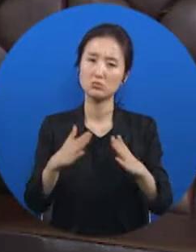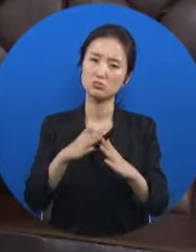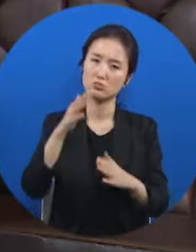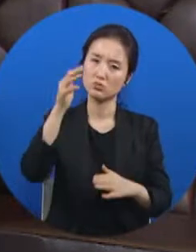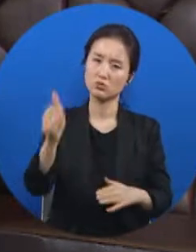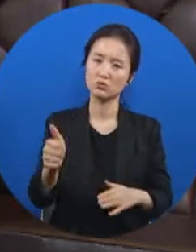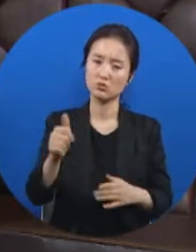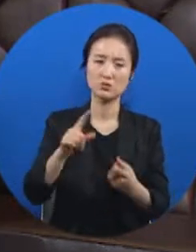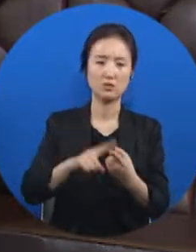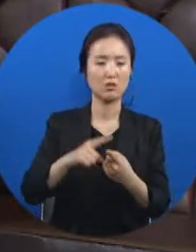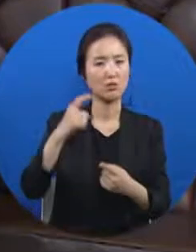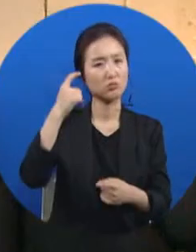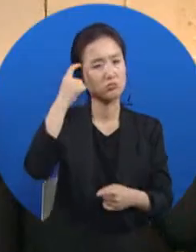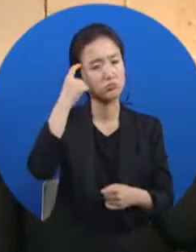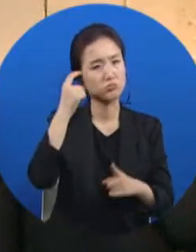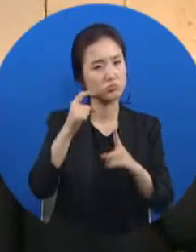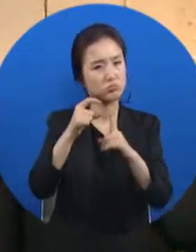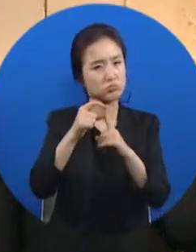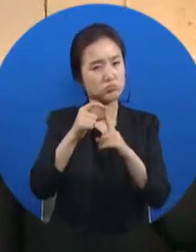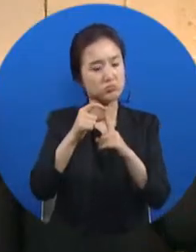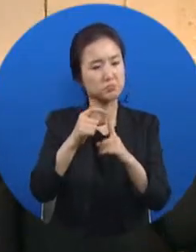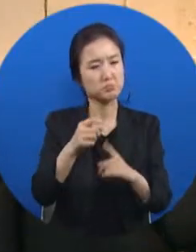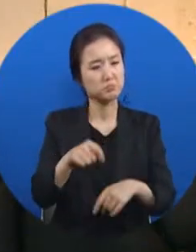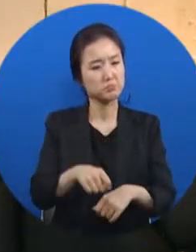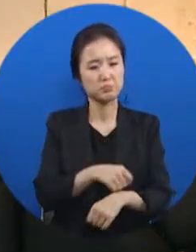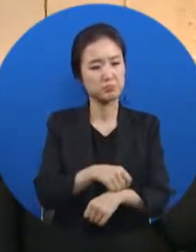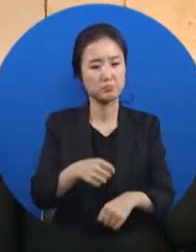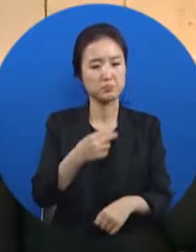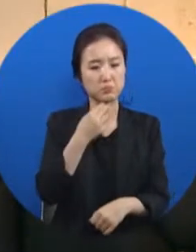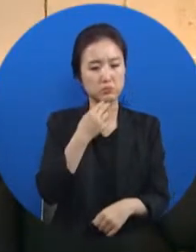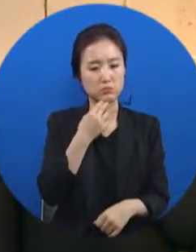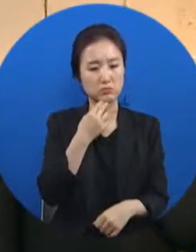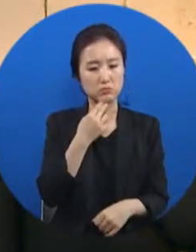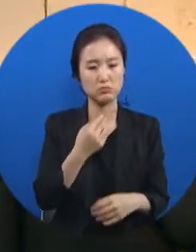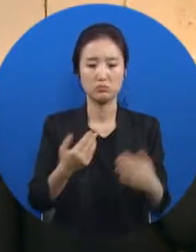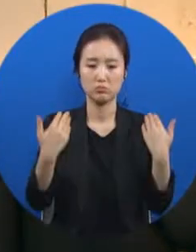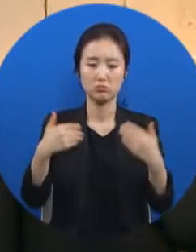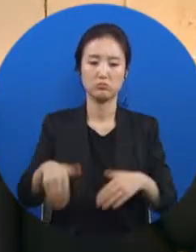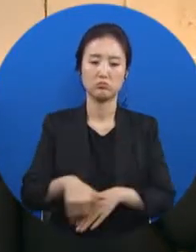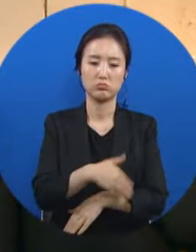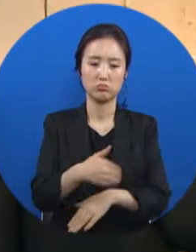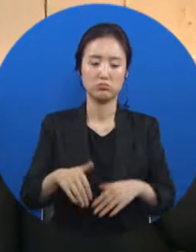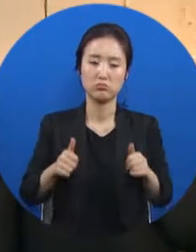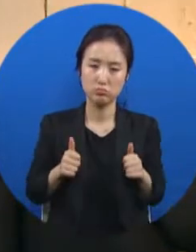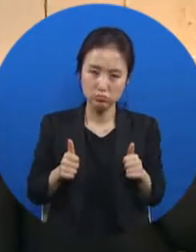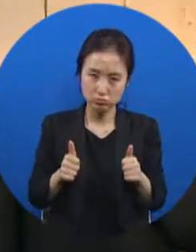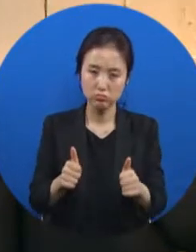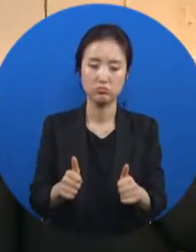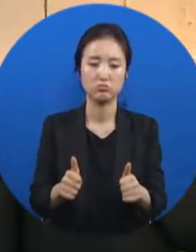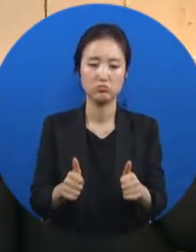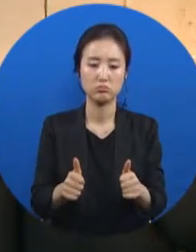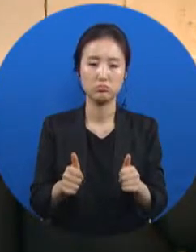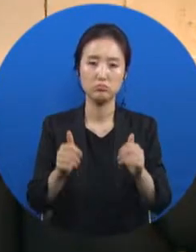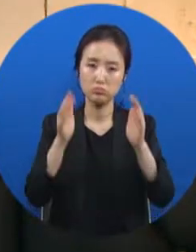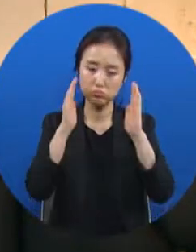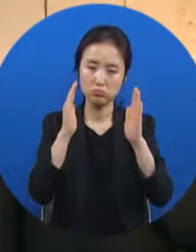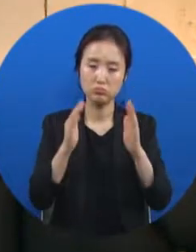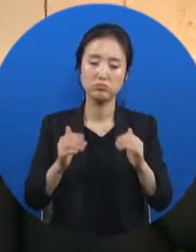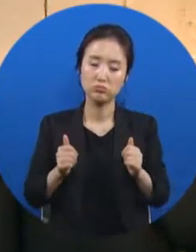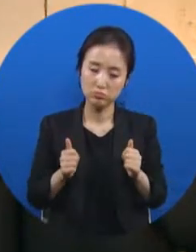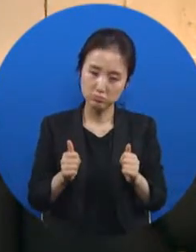어떤 생각이 없었어요. 그냥 열심히 학교 다니고 공부도 열심히 했죠. 예. 뭐 성적과